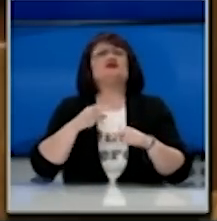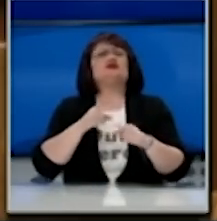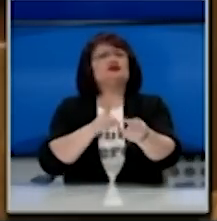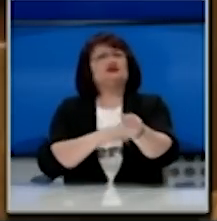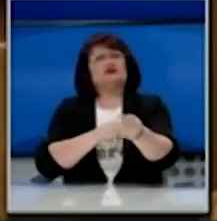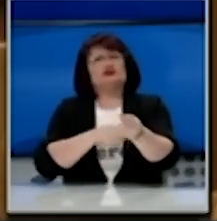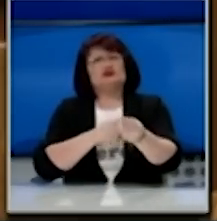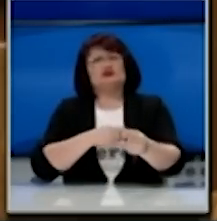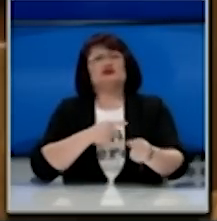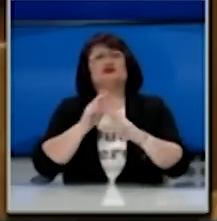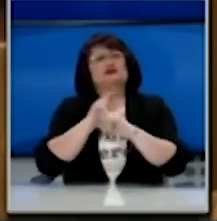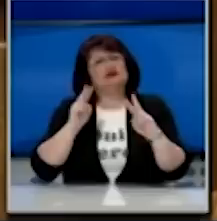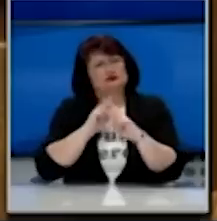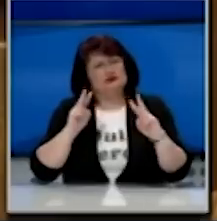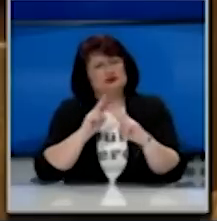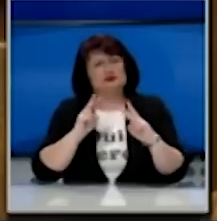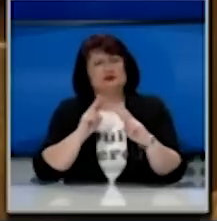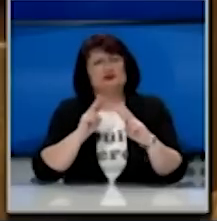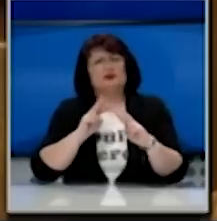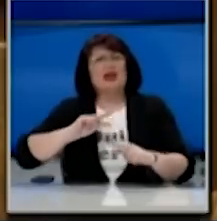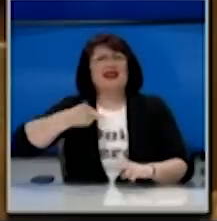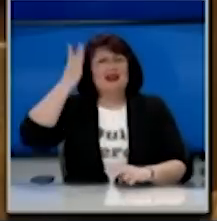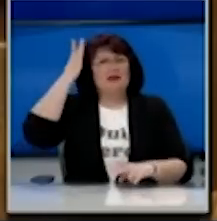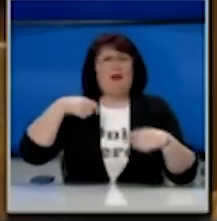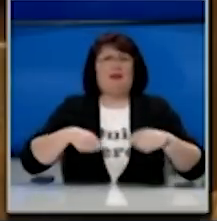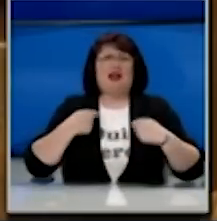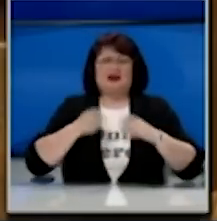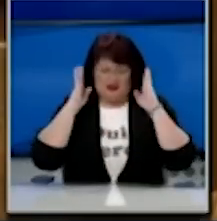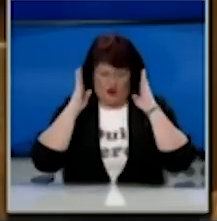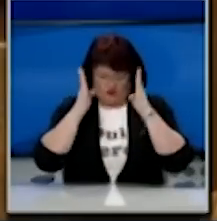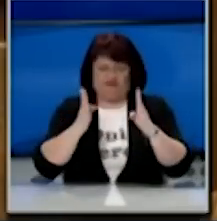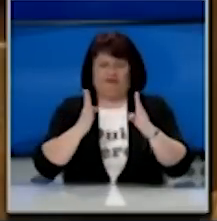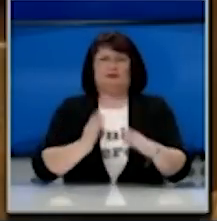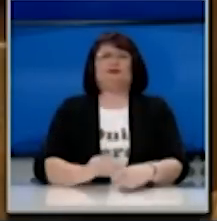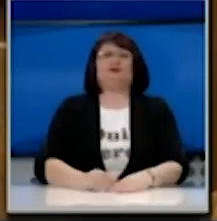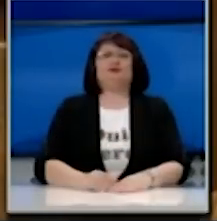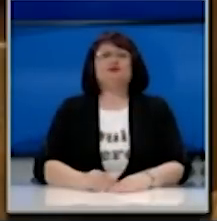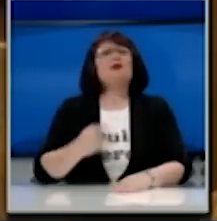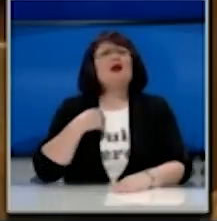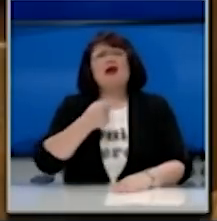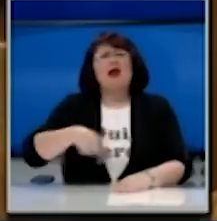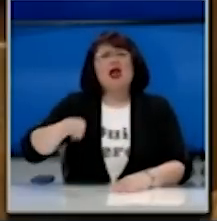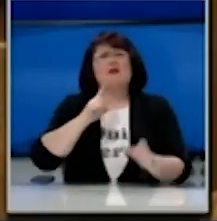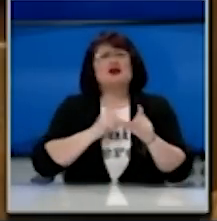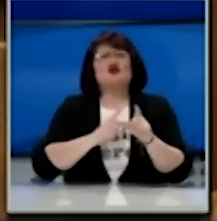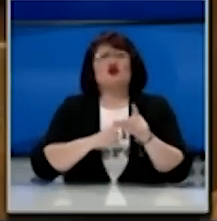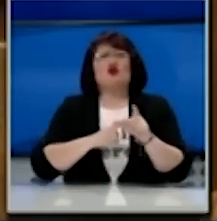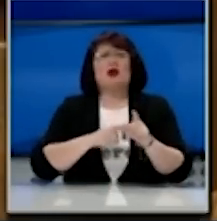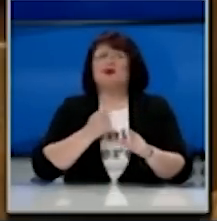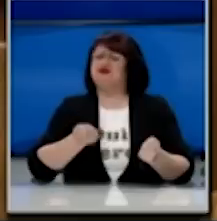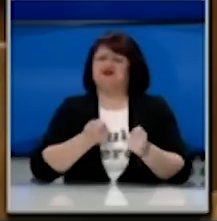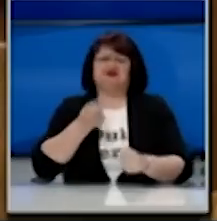με πιο ξεκάθαρο αντικαπιταλιστικό προσανατολισμό. Εμείς δεν σας κάνουμε την